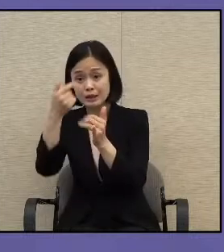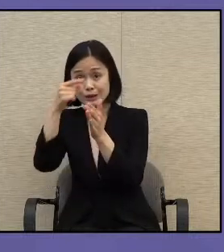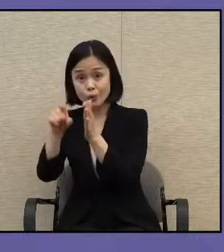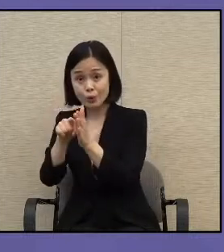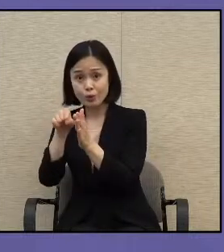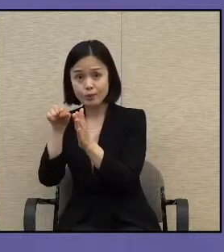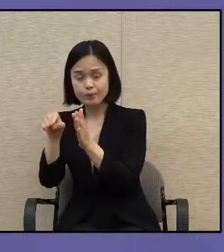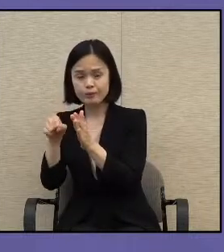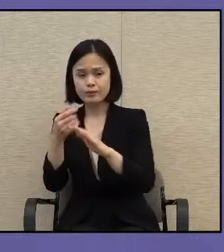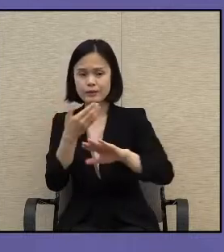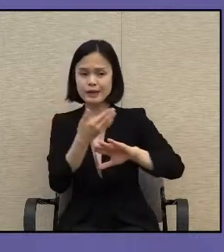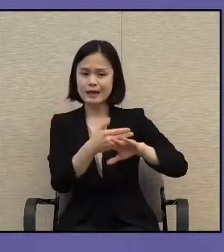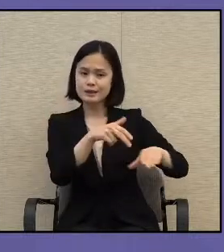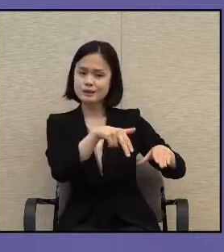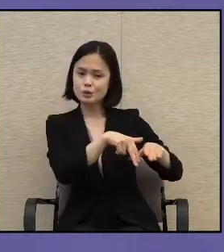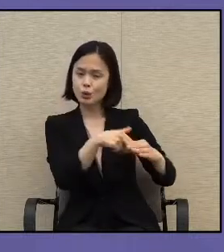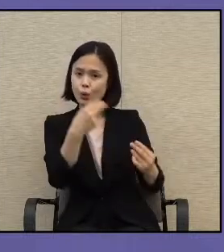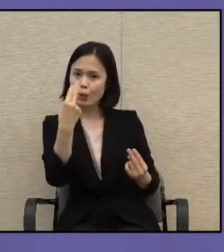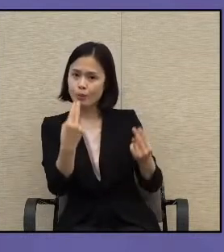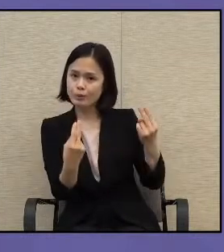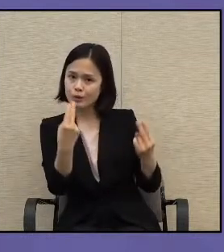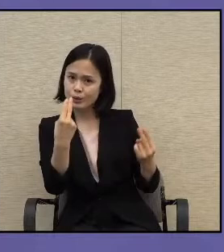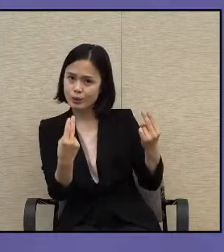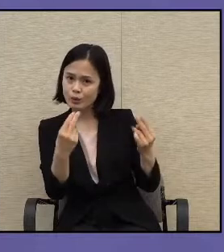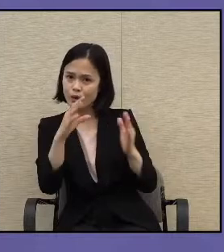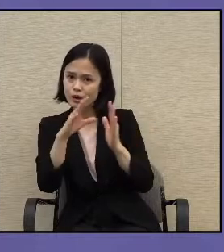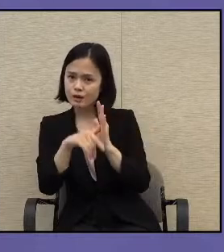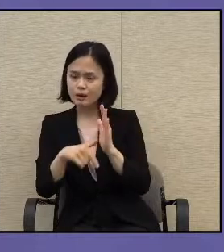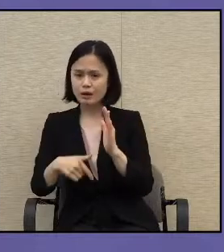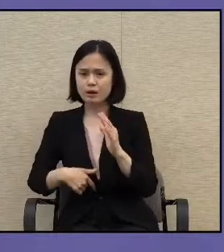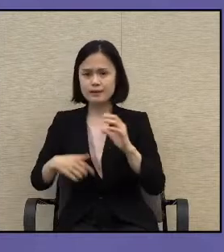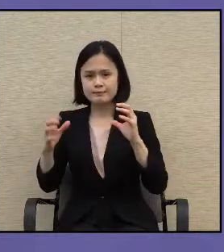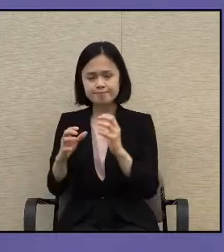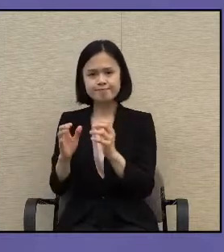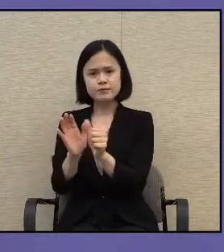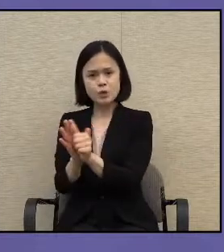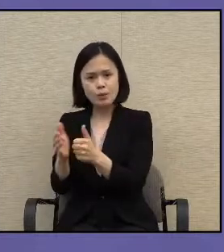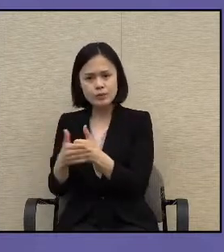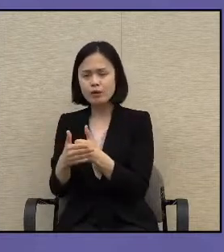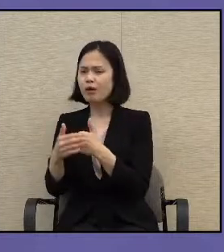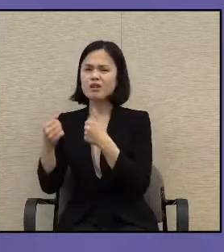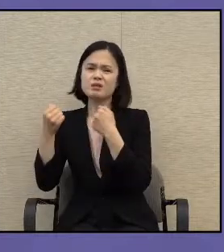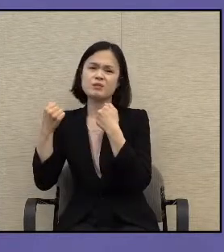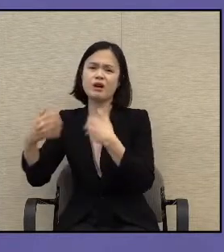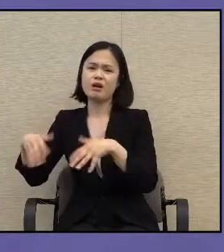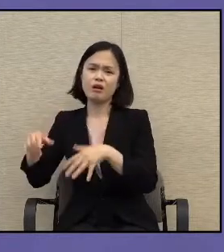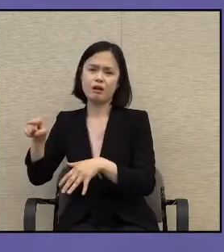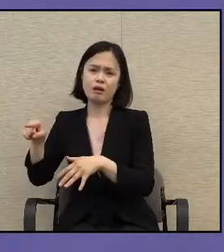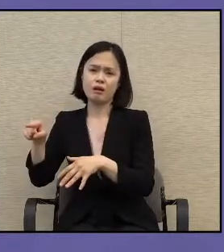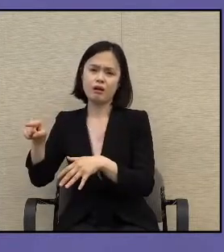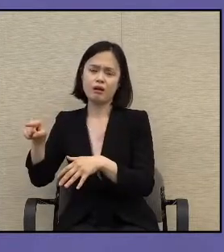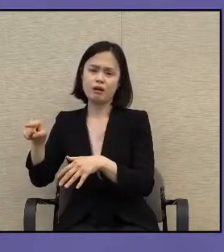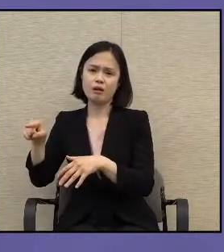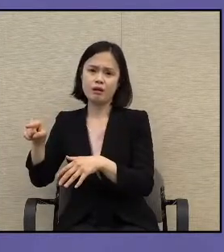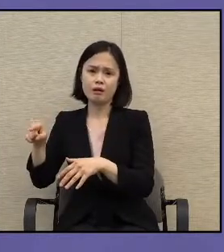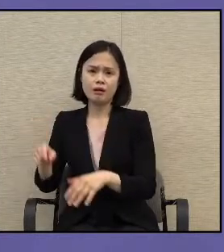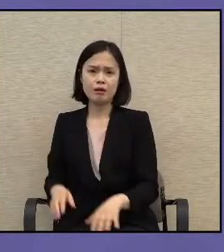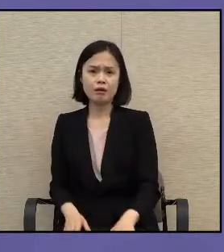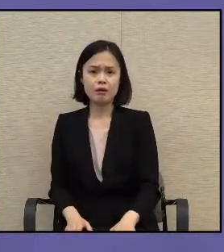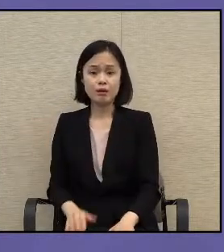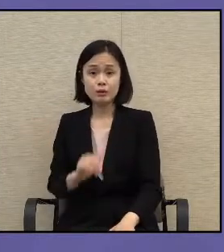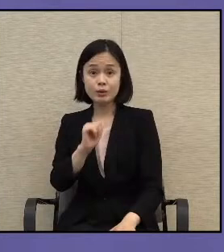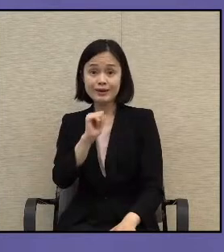결속력, 인터그레이션이 약하기 때문이다라고 이제 이야기를 하고 있고, 가난이라고 하는 상태도 가난 자체가 아니라